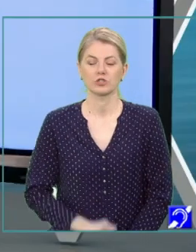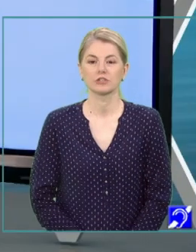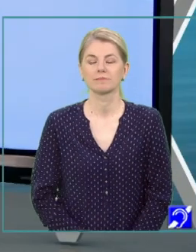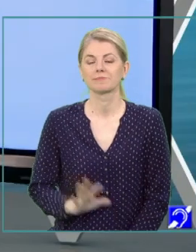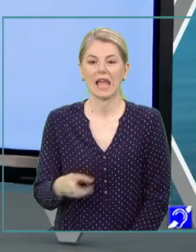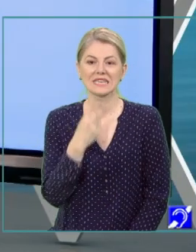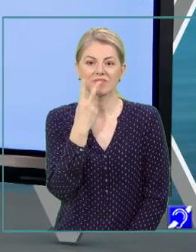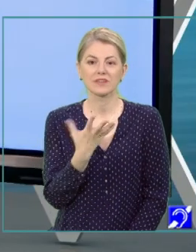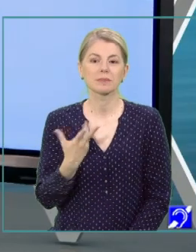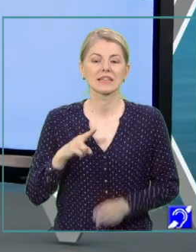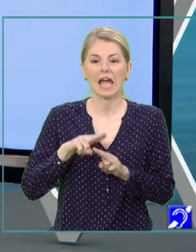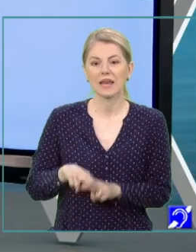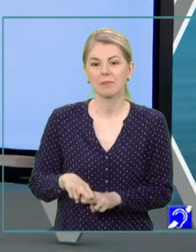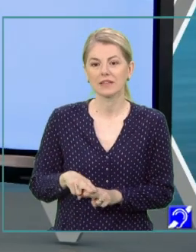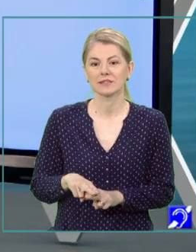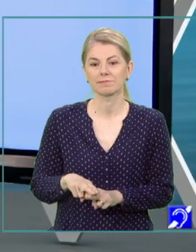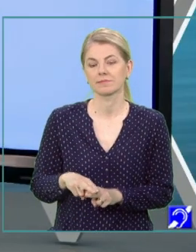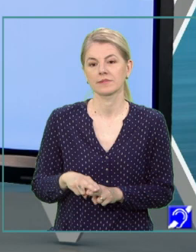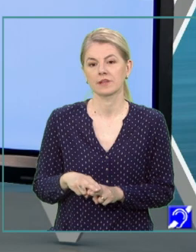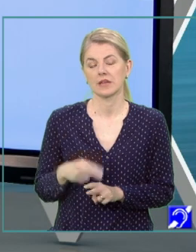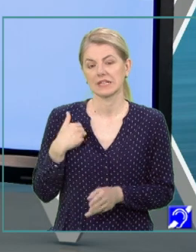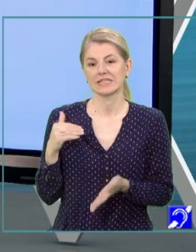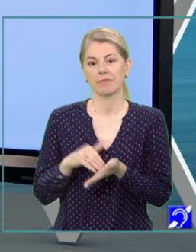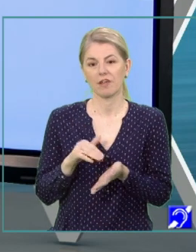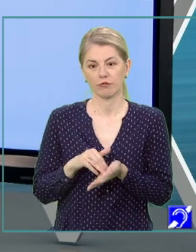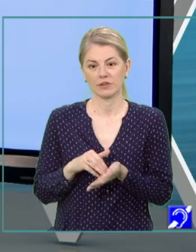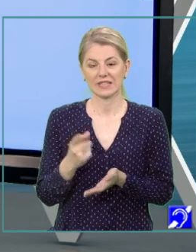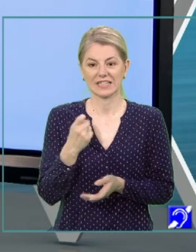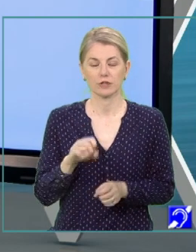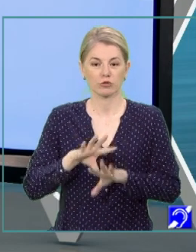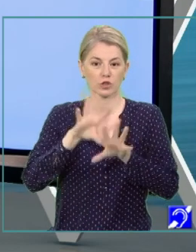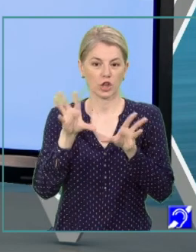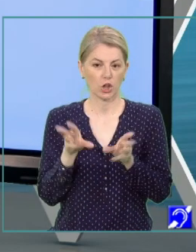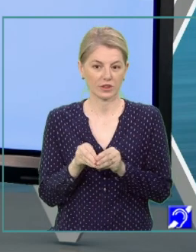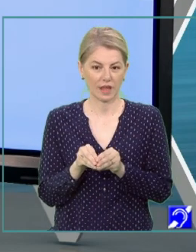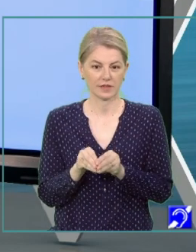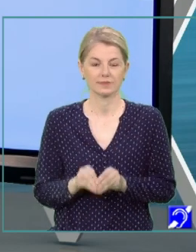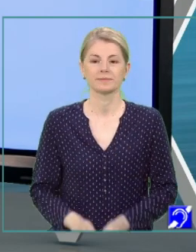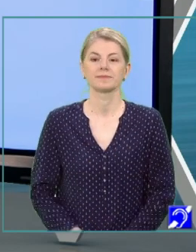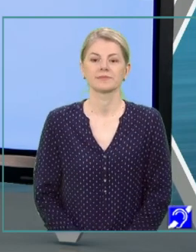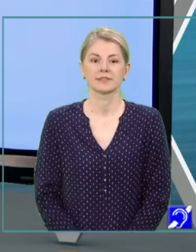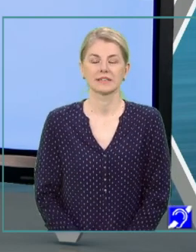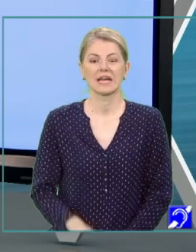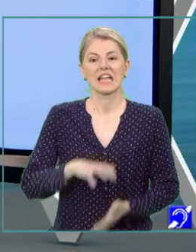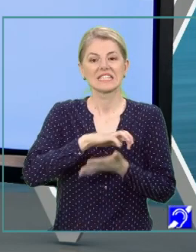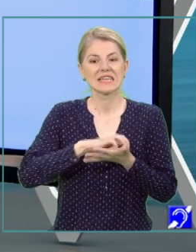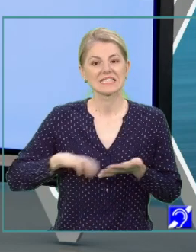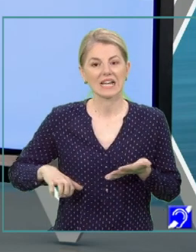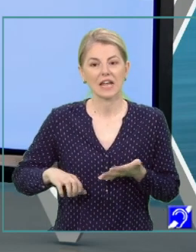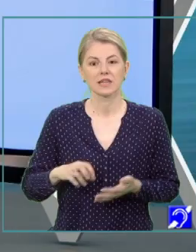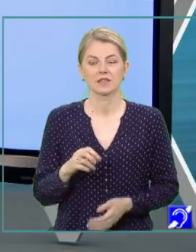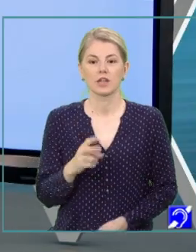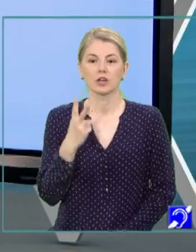să vedem cât i-a rămas. Păi, suntem nevoiți ca dintr-un întreg, cât înseamnă tot traseul, să scad